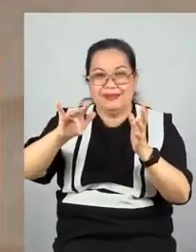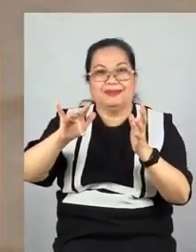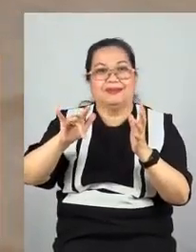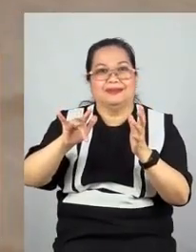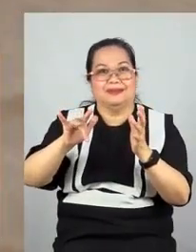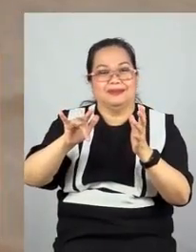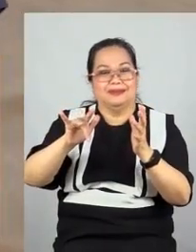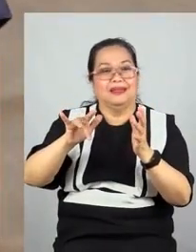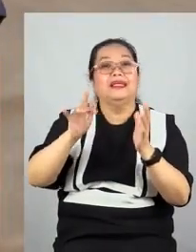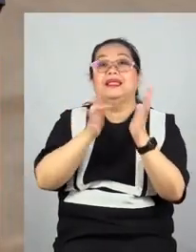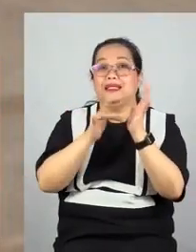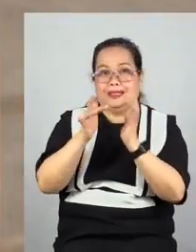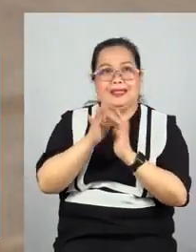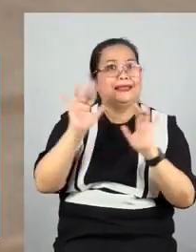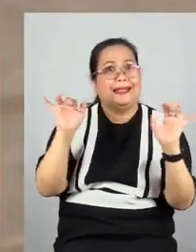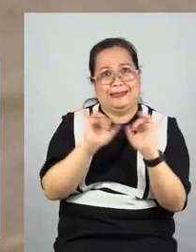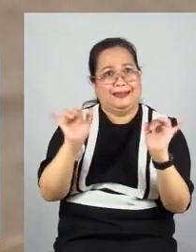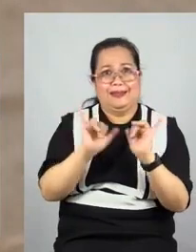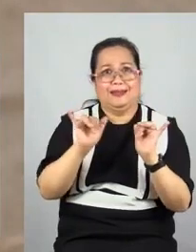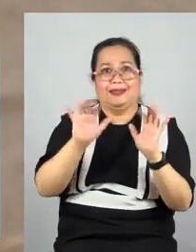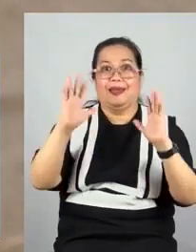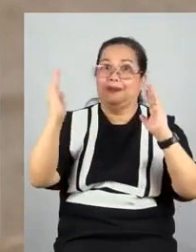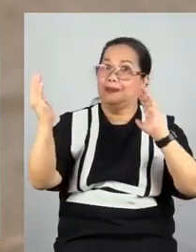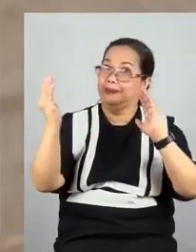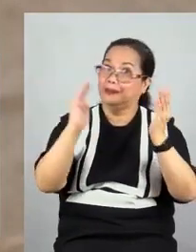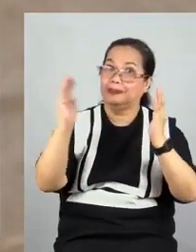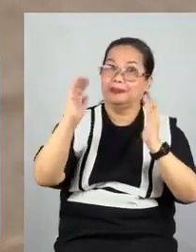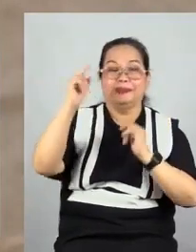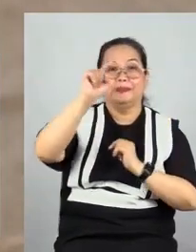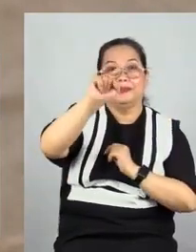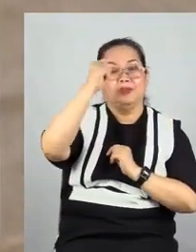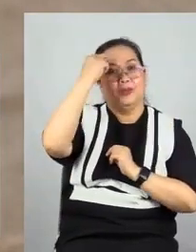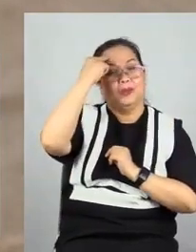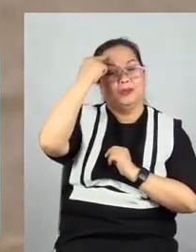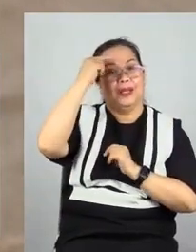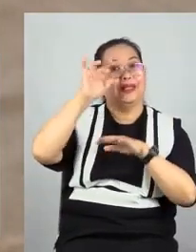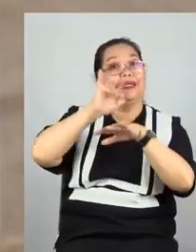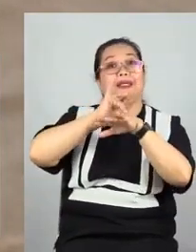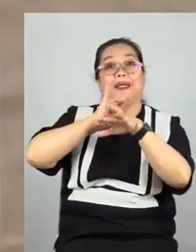He emptied himself. Ganun po ang picture sa utak niyo, no?